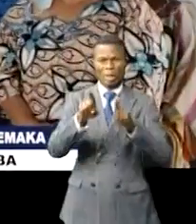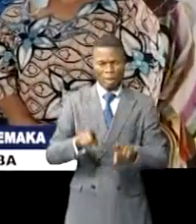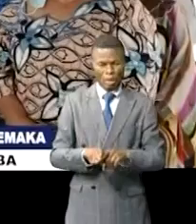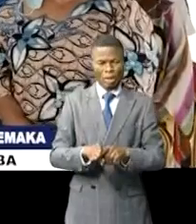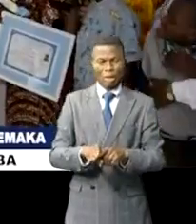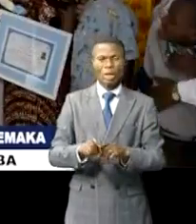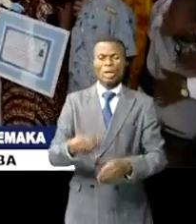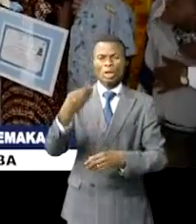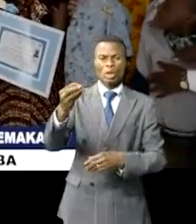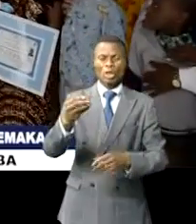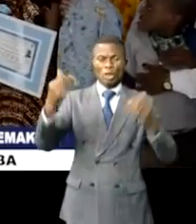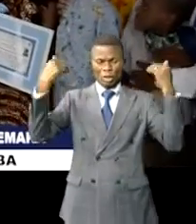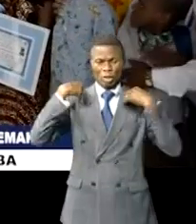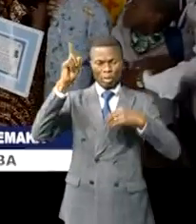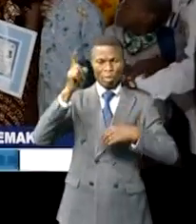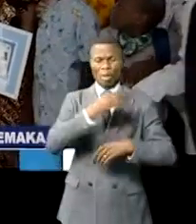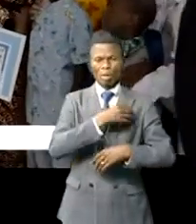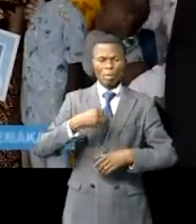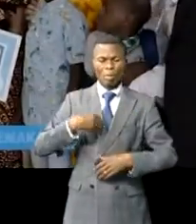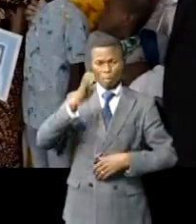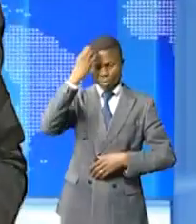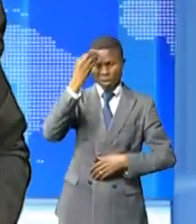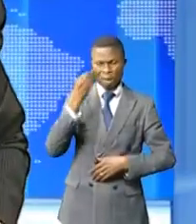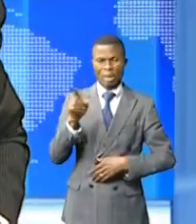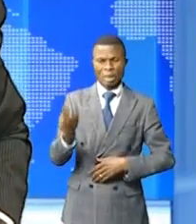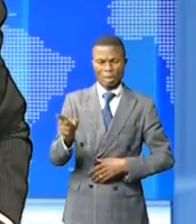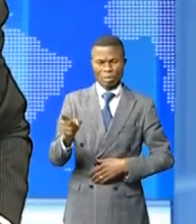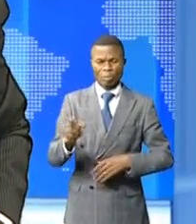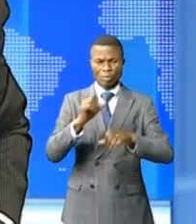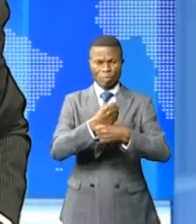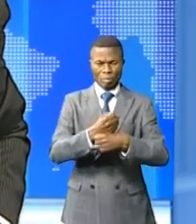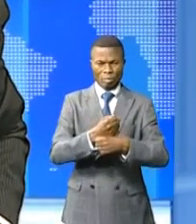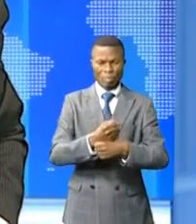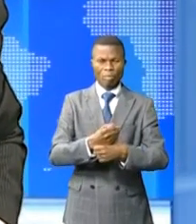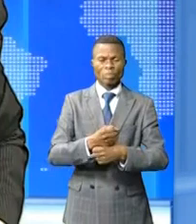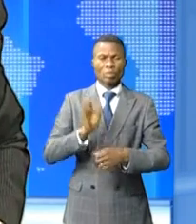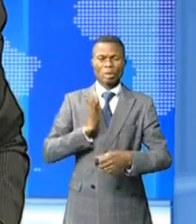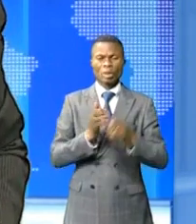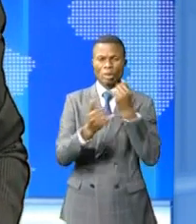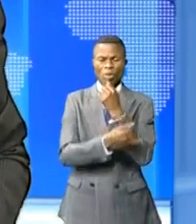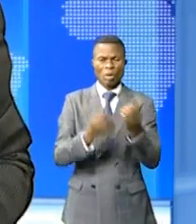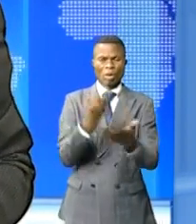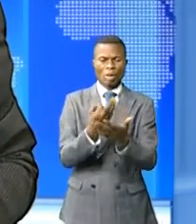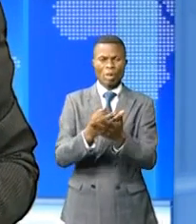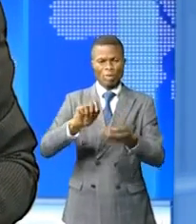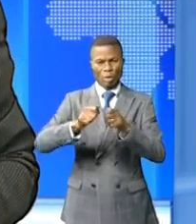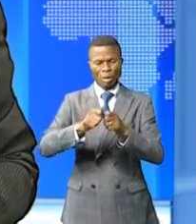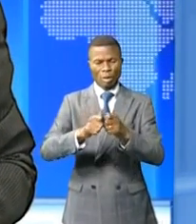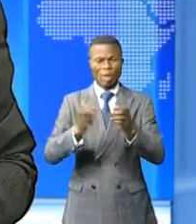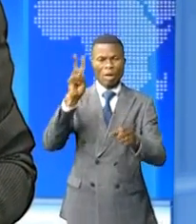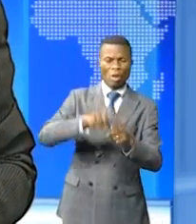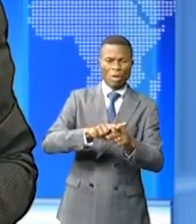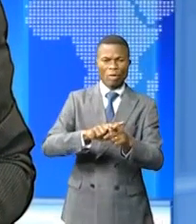chapeautée par Madame la reine Pembe Asselo. Création en RDC d'un fonds de réparation en faveur des victimes de